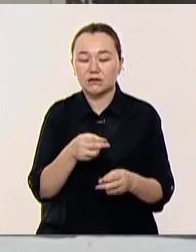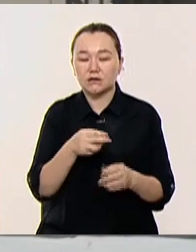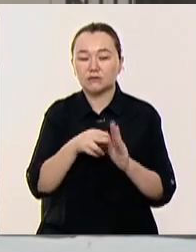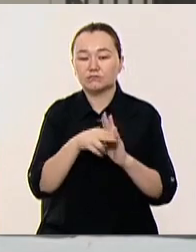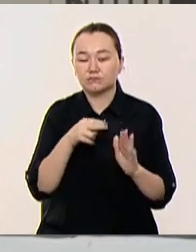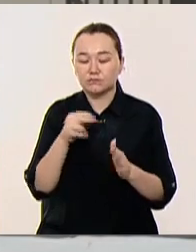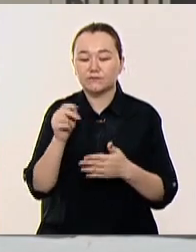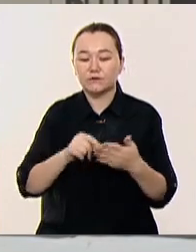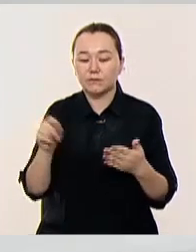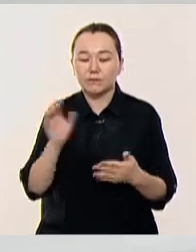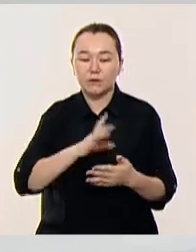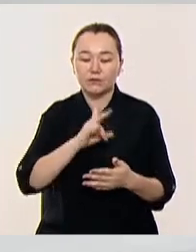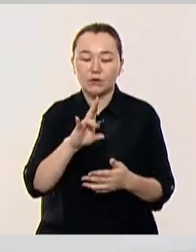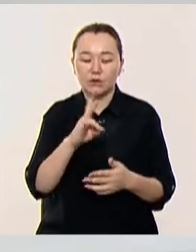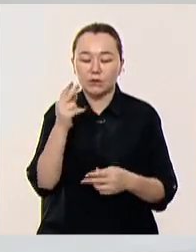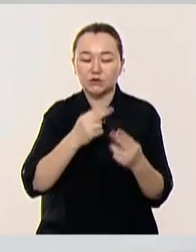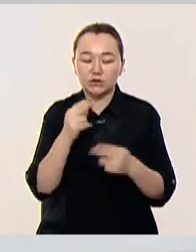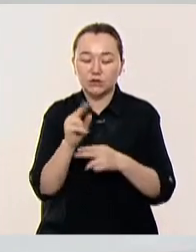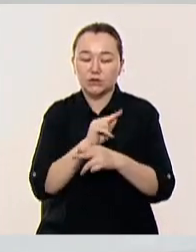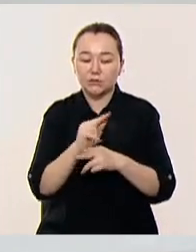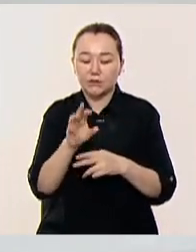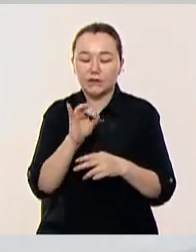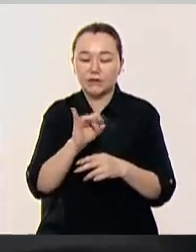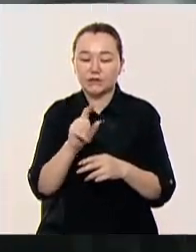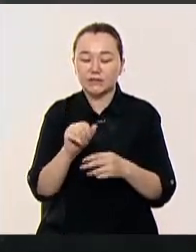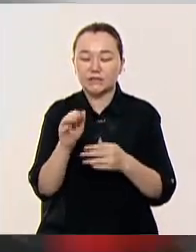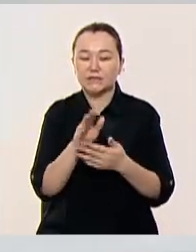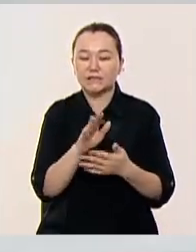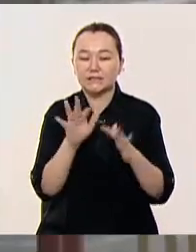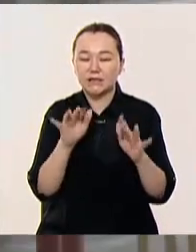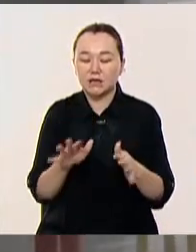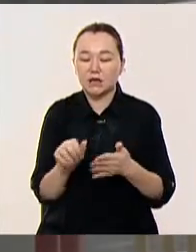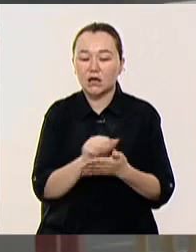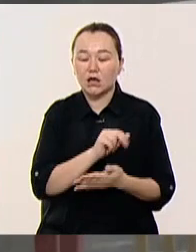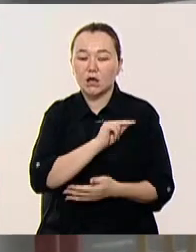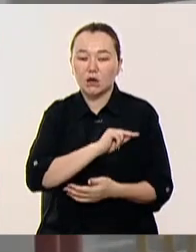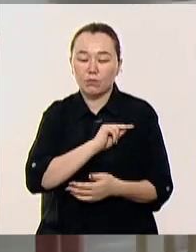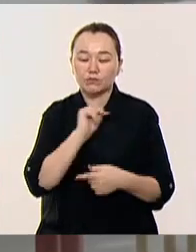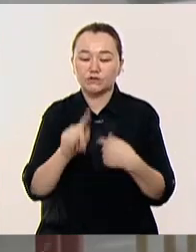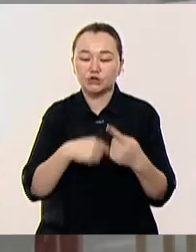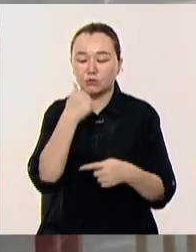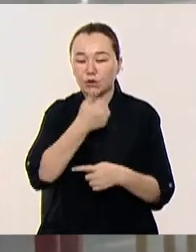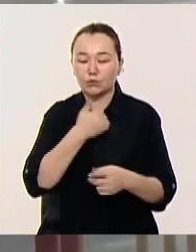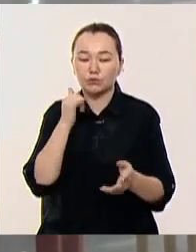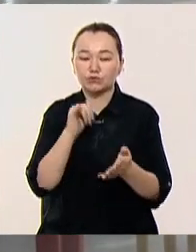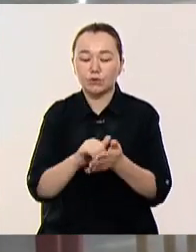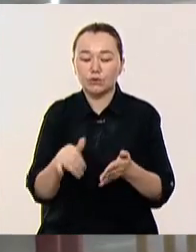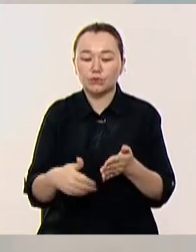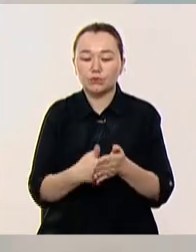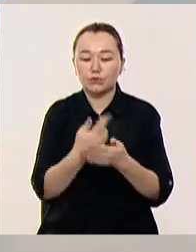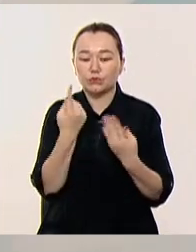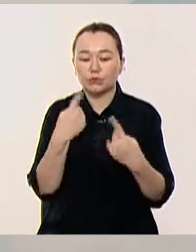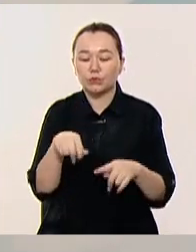на карандаш. В ноябре изображения демонтируют из-за снегоуборочных работ, и уже в следующем году установят